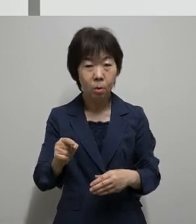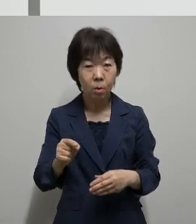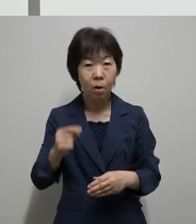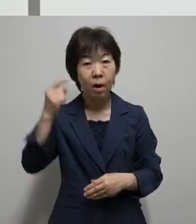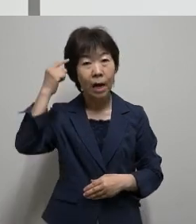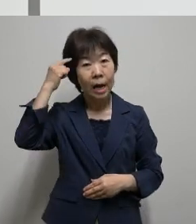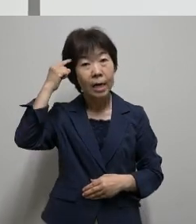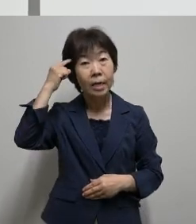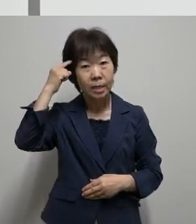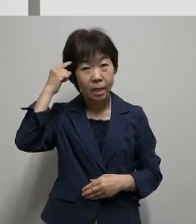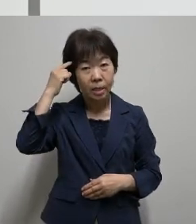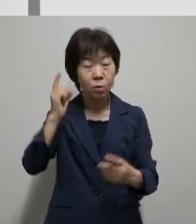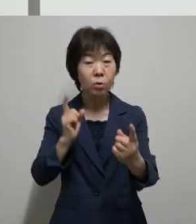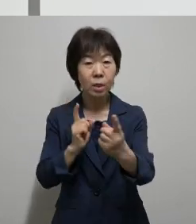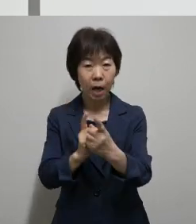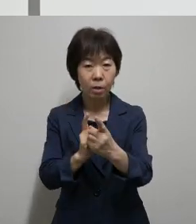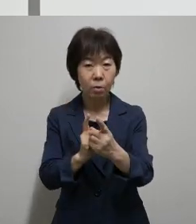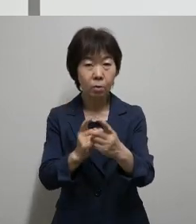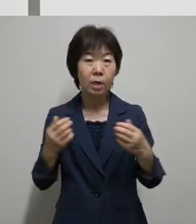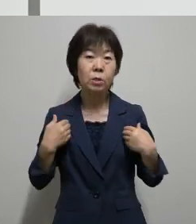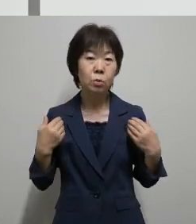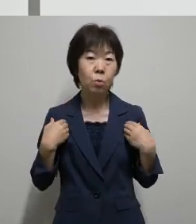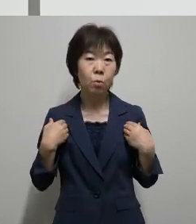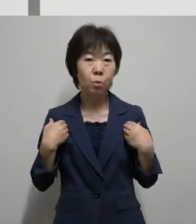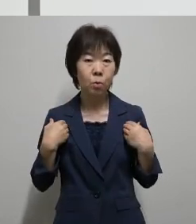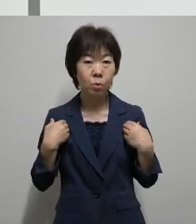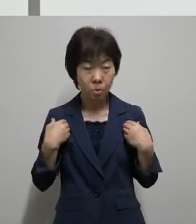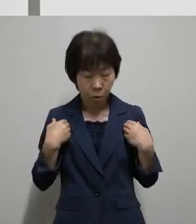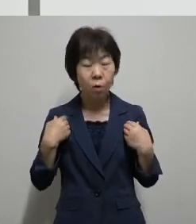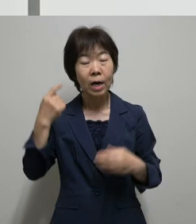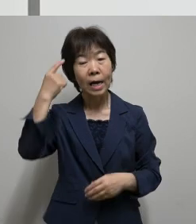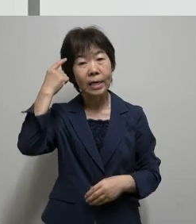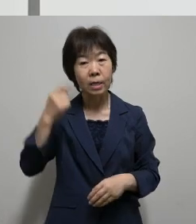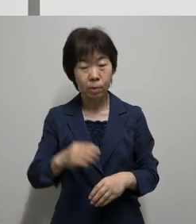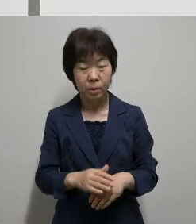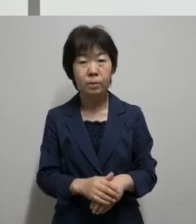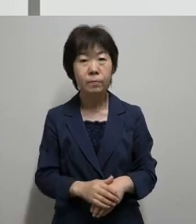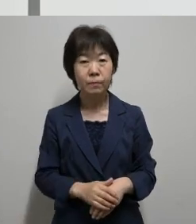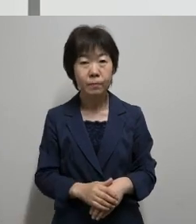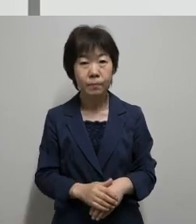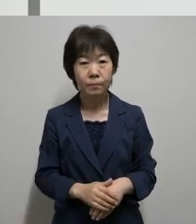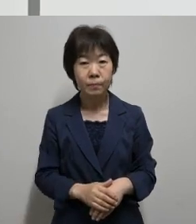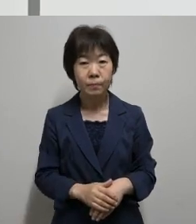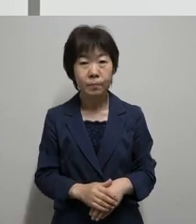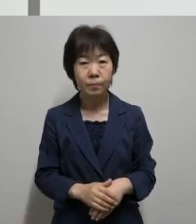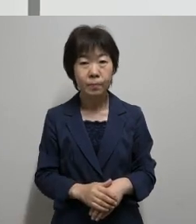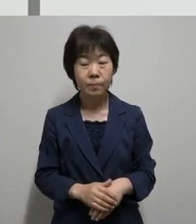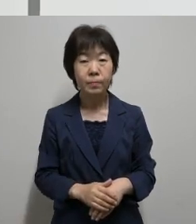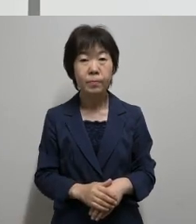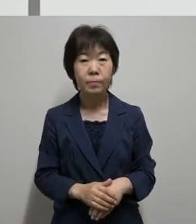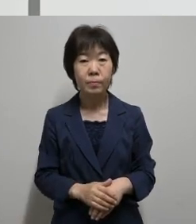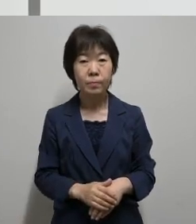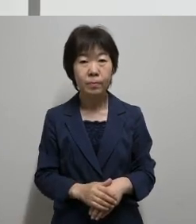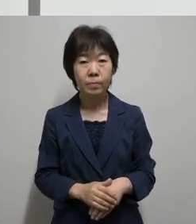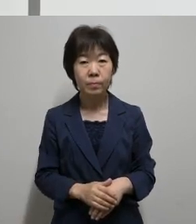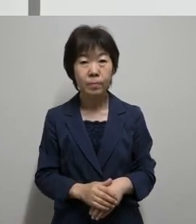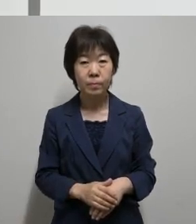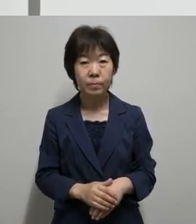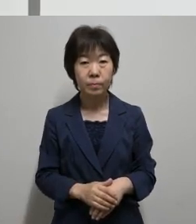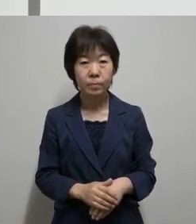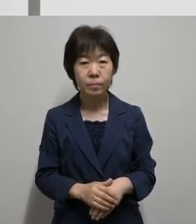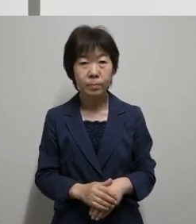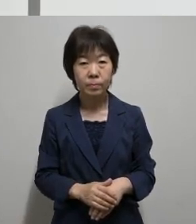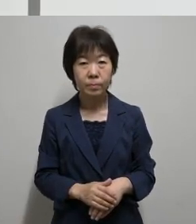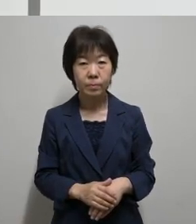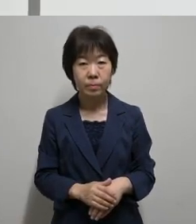も視野に入れての対応にならざるを得ないと現時点では考えておりますよろしいですかその他はございます